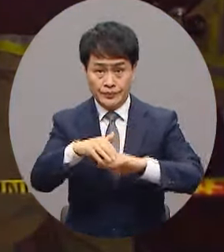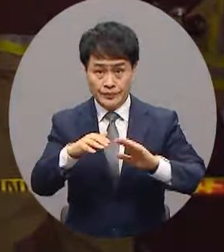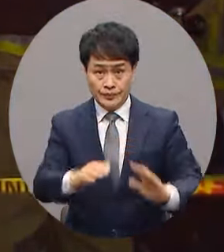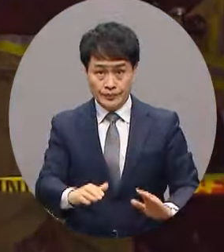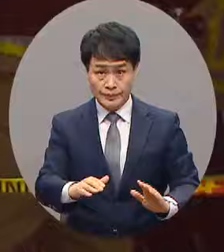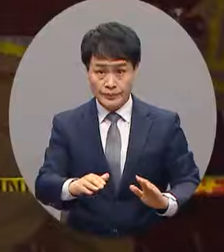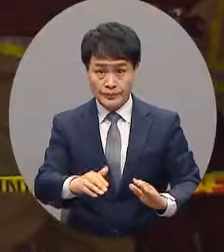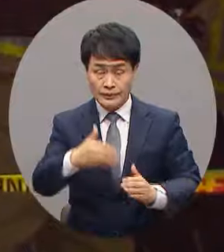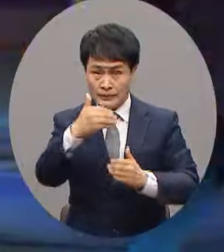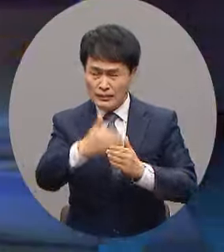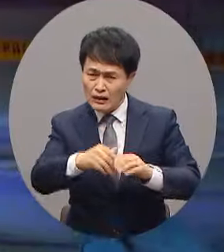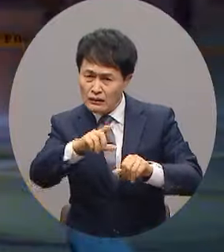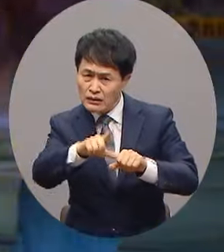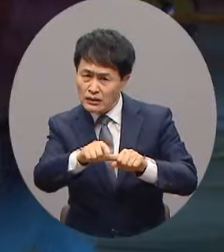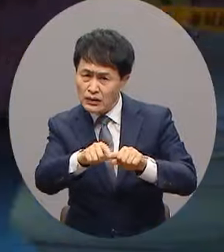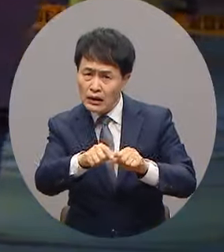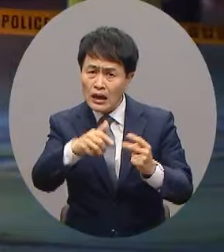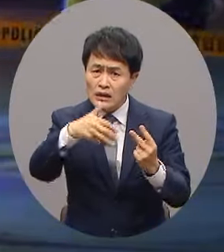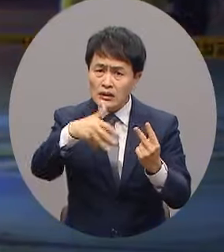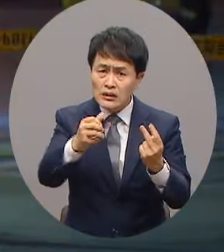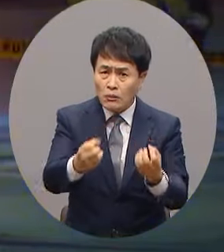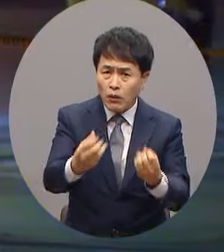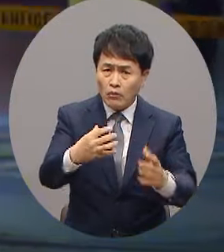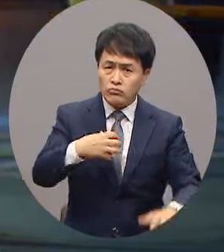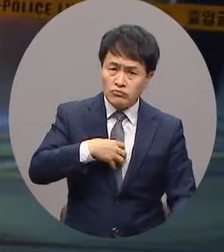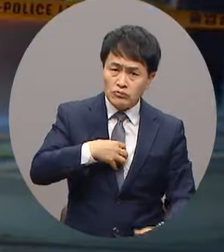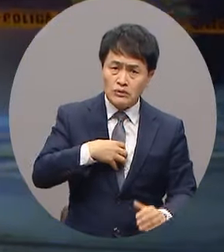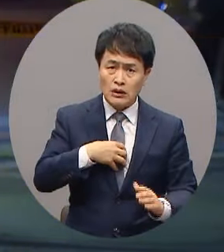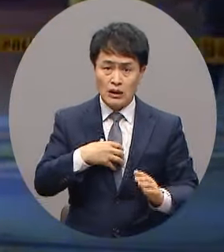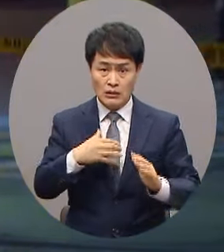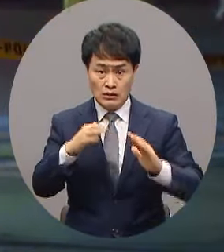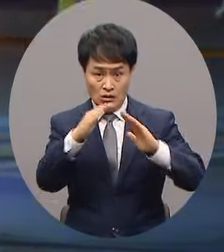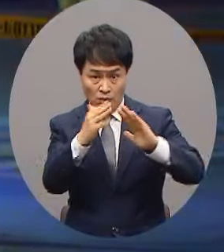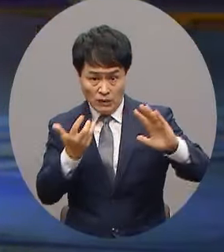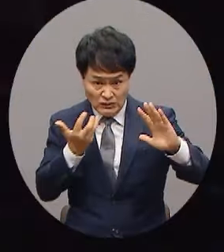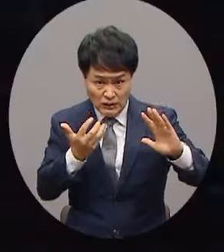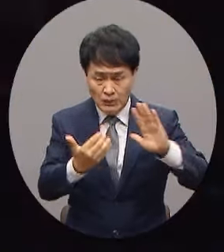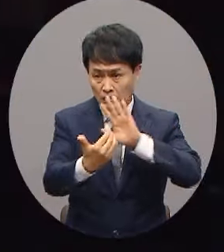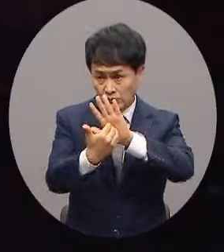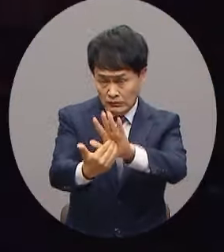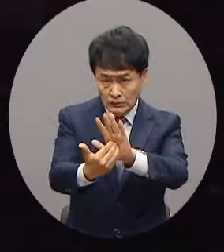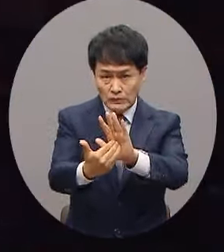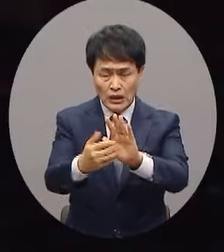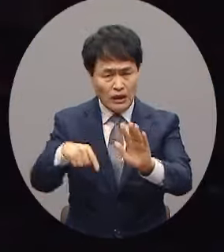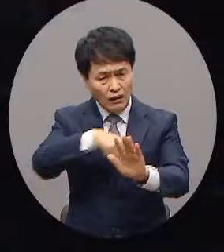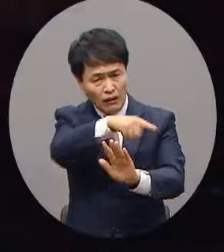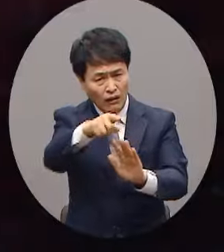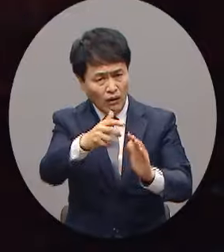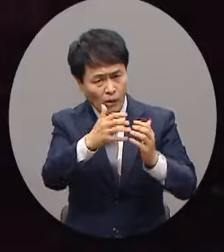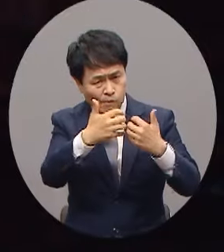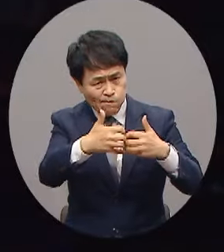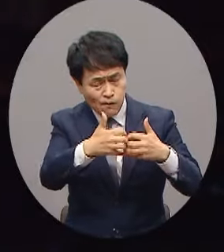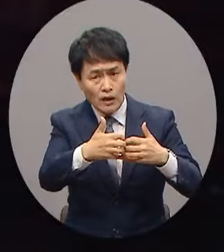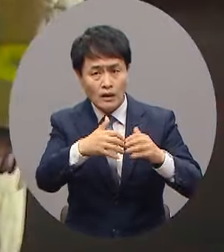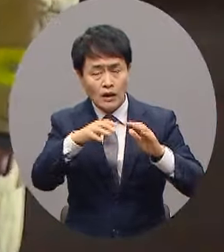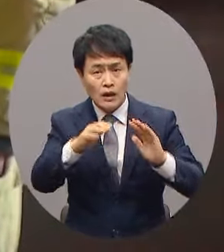현재 잔존하는 가스에 의한 2차 폭발 우려로 건물 진입이 통제되면서 시설 가동에 차질이 불가피해